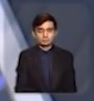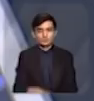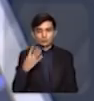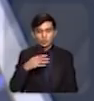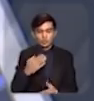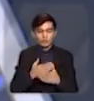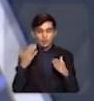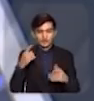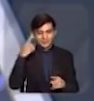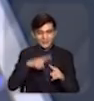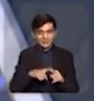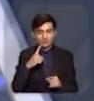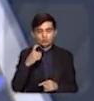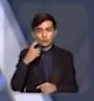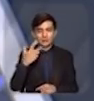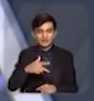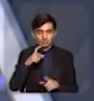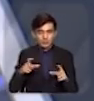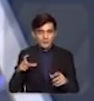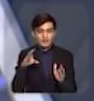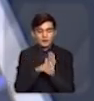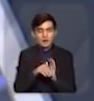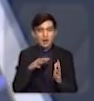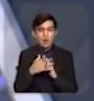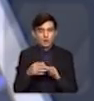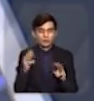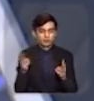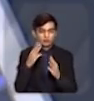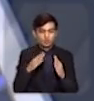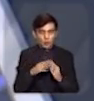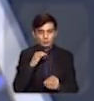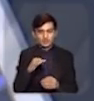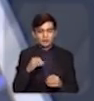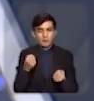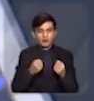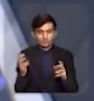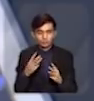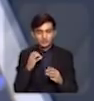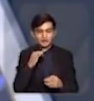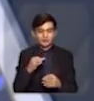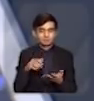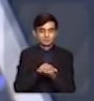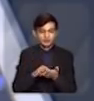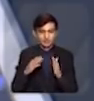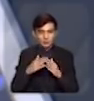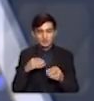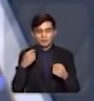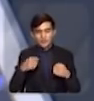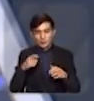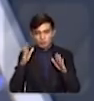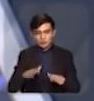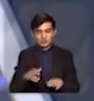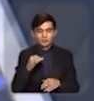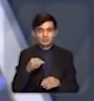40-тан аса техника мен 130-ға жуық адам ауыл ішіндегі өртенген көліктер, қираған үйлер, кеңселер мен өзгеде нысандар.